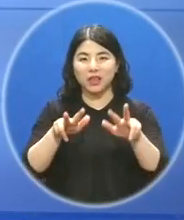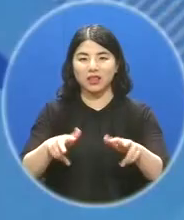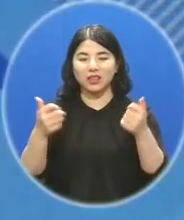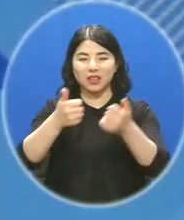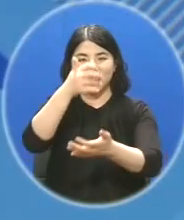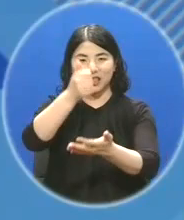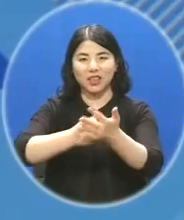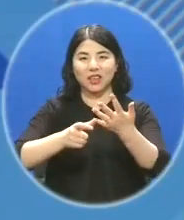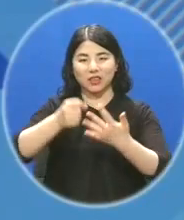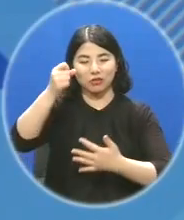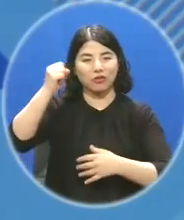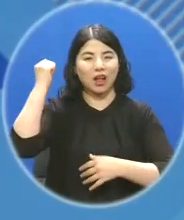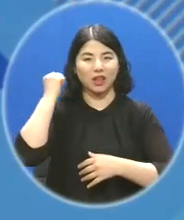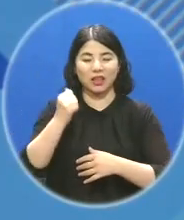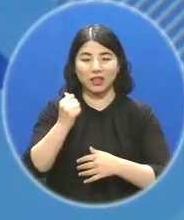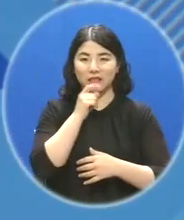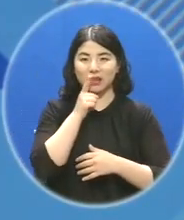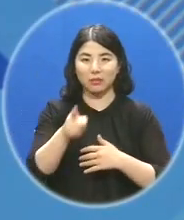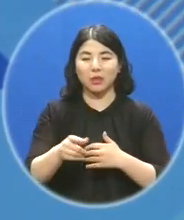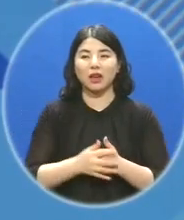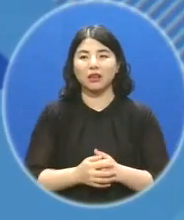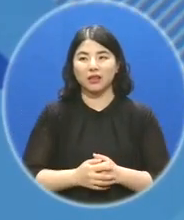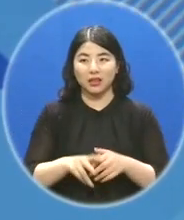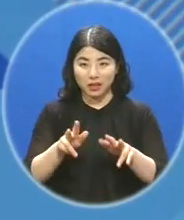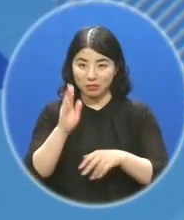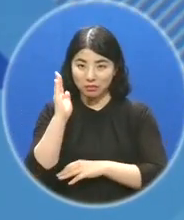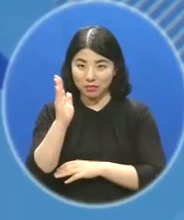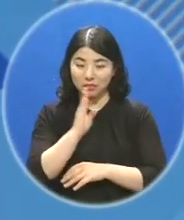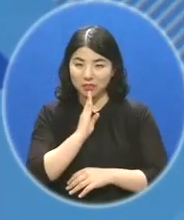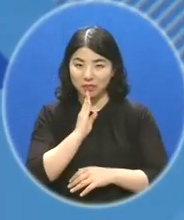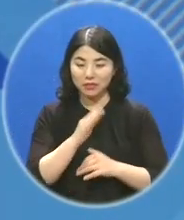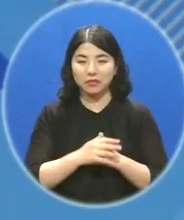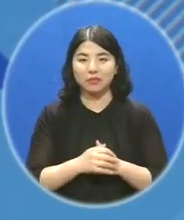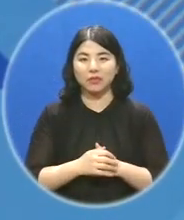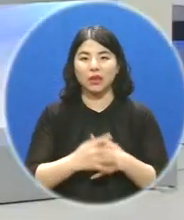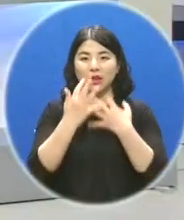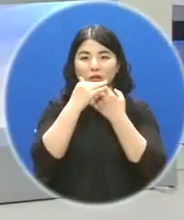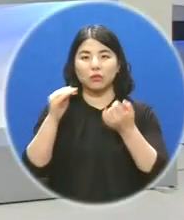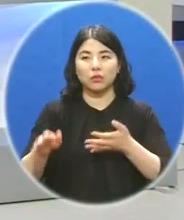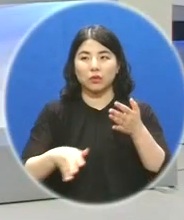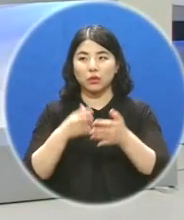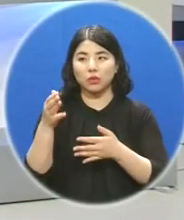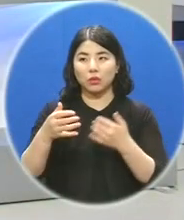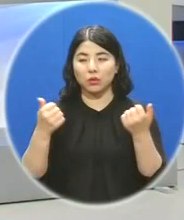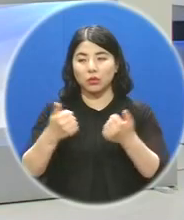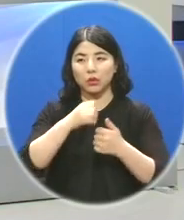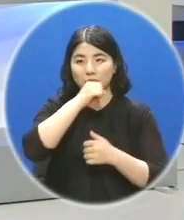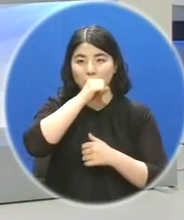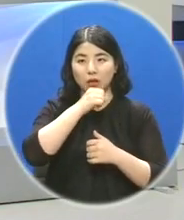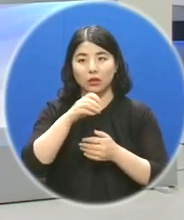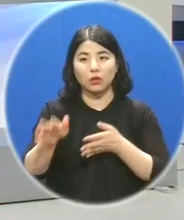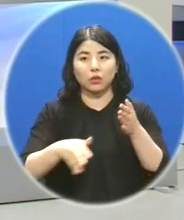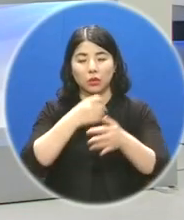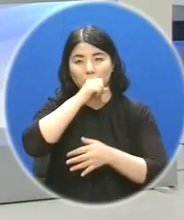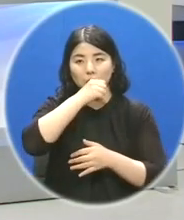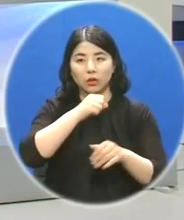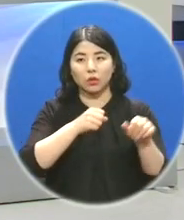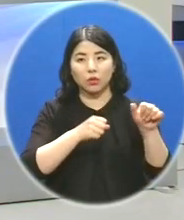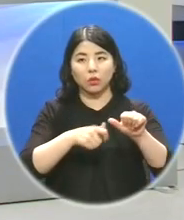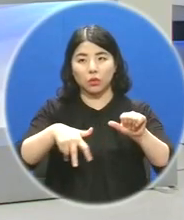선출하자. 그래서 선거를 하자. 지금 그러니까, 그 얘기를 하시는 예, 거잖아요. 도 예산이 어느 정도 되죠, 1년에? 도 예산이요? 지금